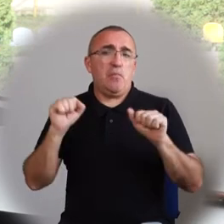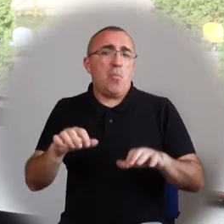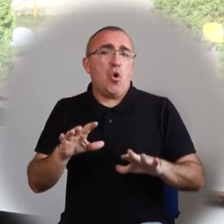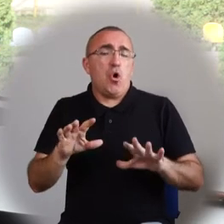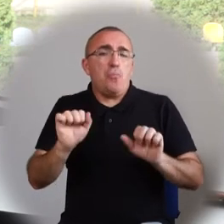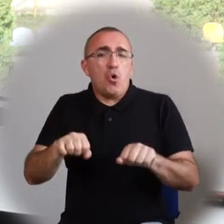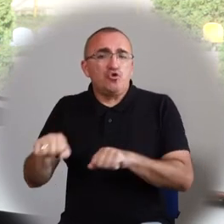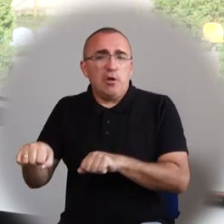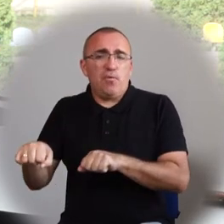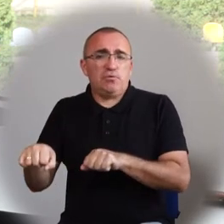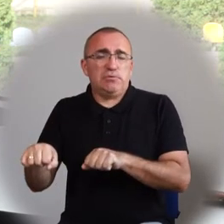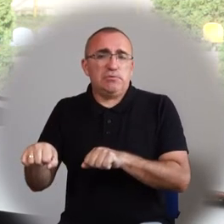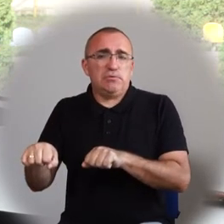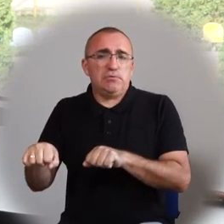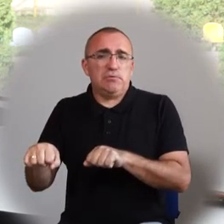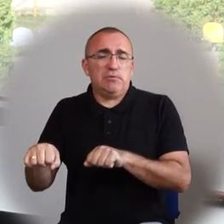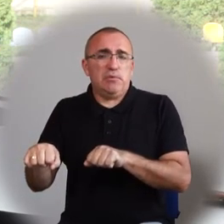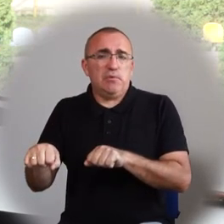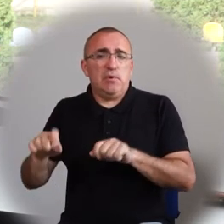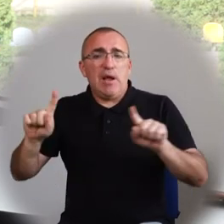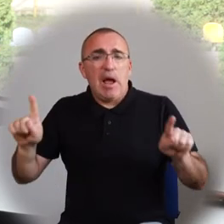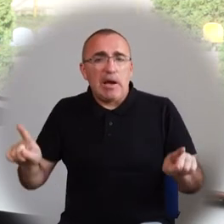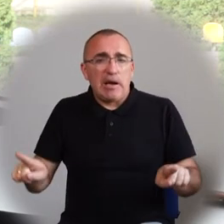Це можливості